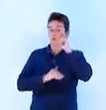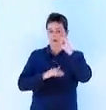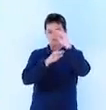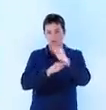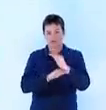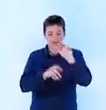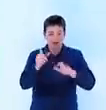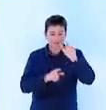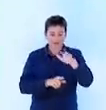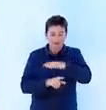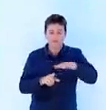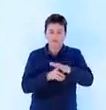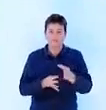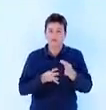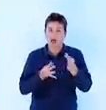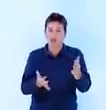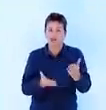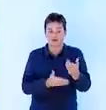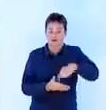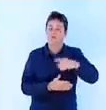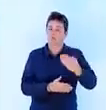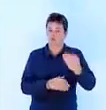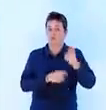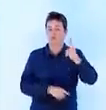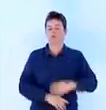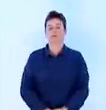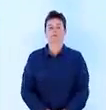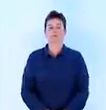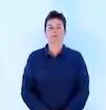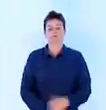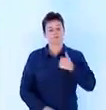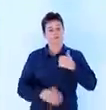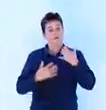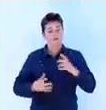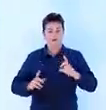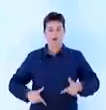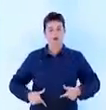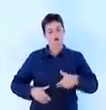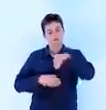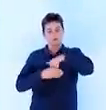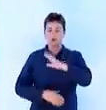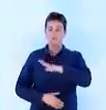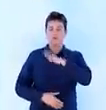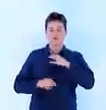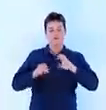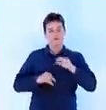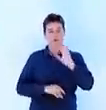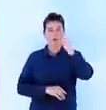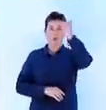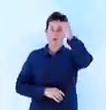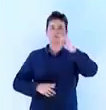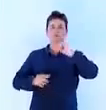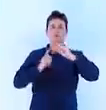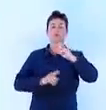les plus exposés qui en ont davantage besoin. Nous voulons une école où l'autorité du maître et du savoir est reconnue parce que le